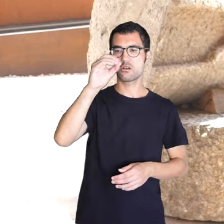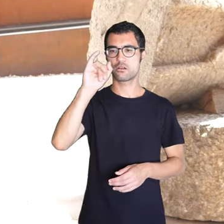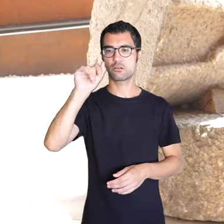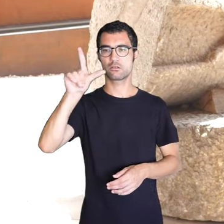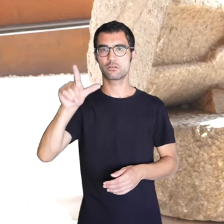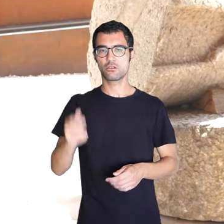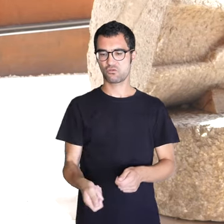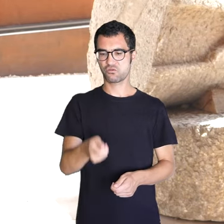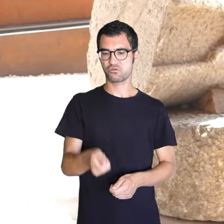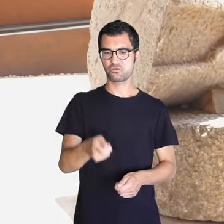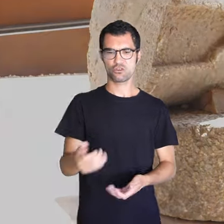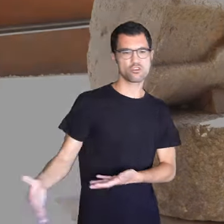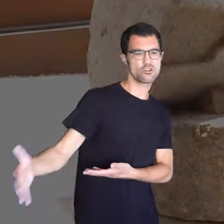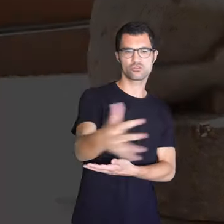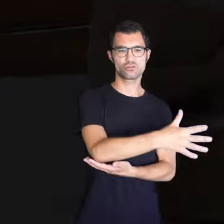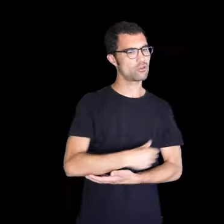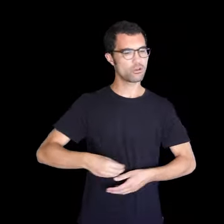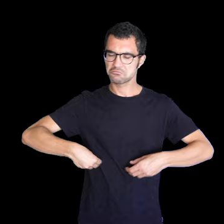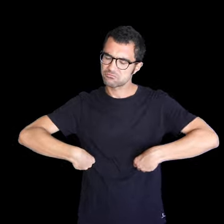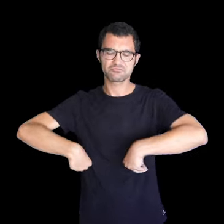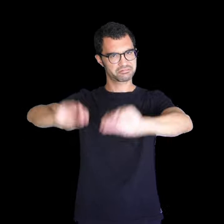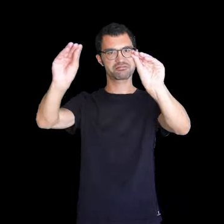Era, tot el peix sortia.